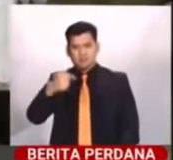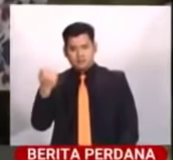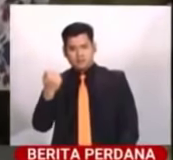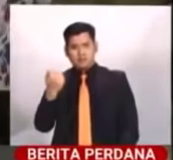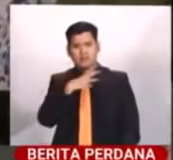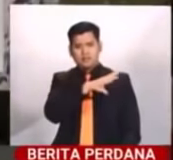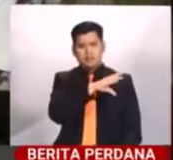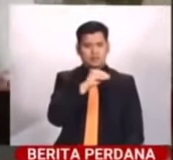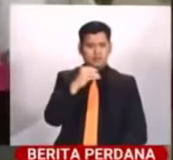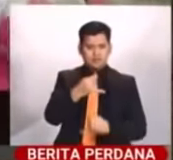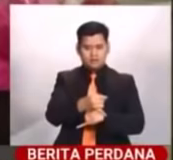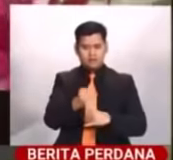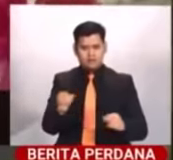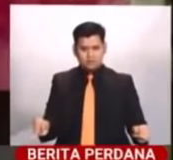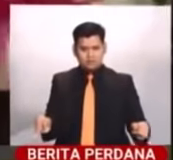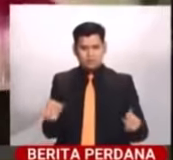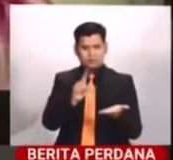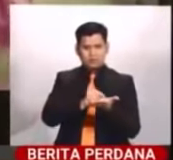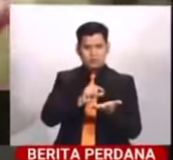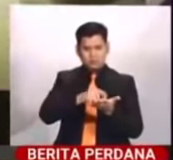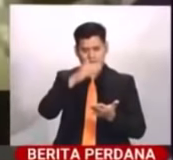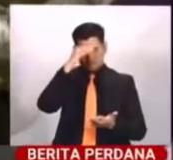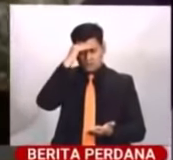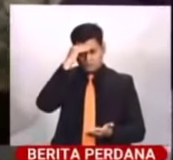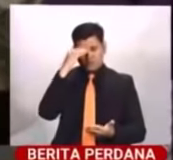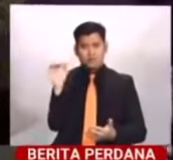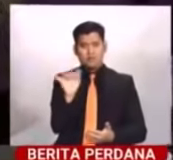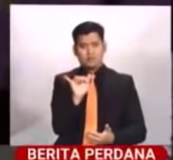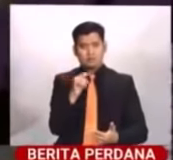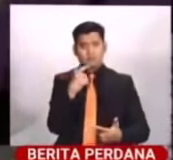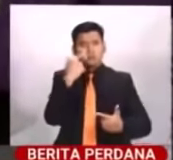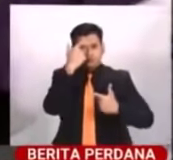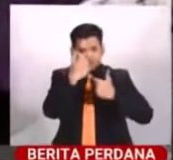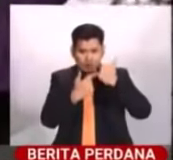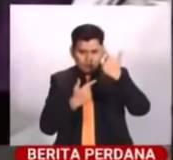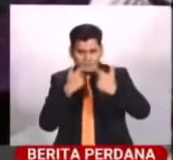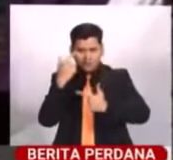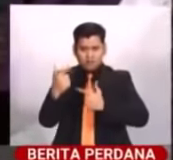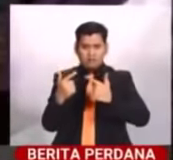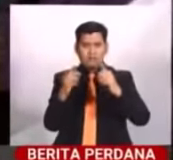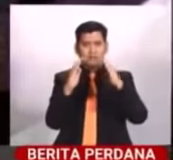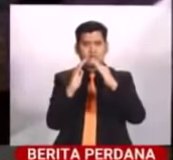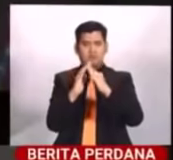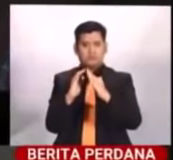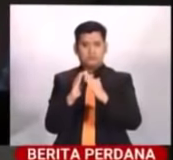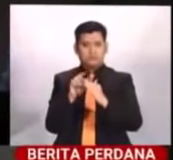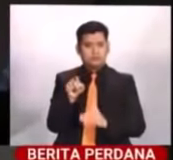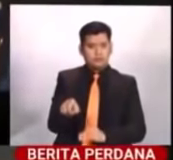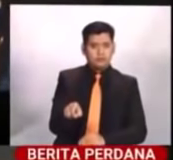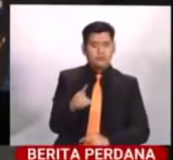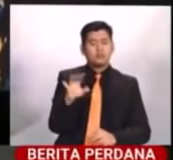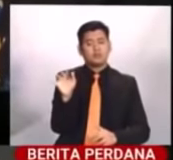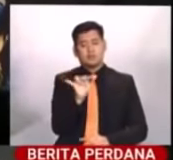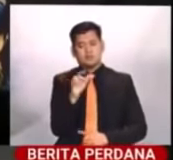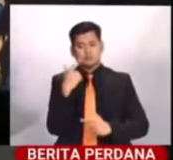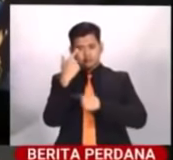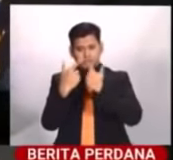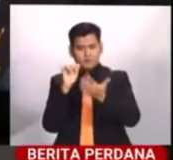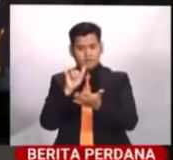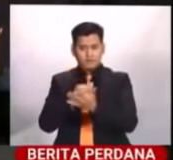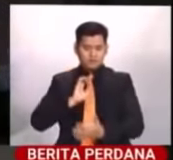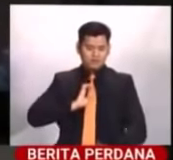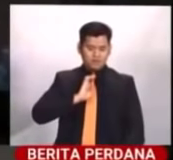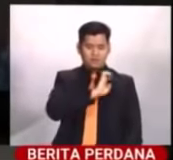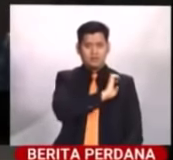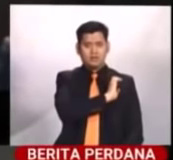tidak ketinggalan mengadakan ziarah ke rumah Zaliha bagi melihat keadaan penyanyi berkenaan. Turut sama dalam sesi lawatan tersebut, Exco